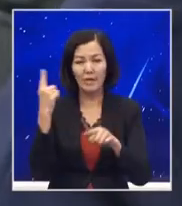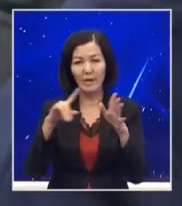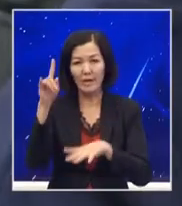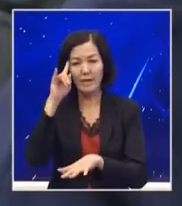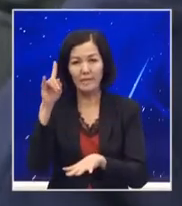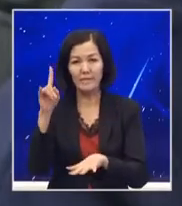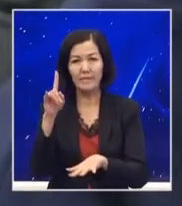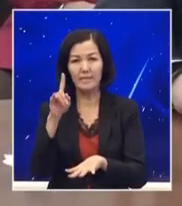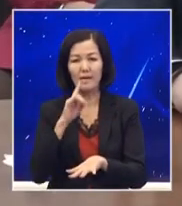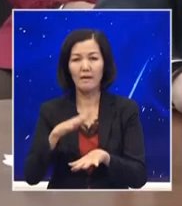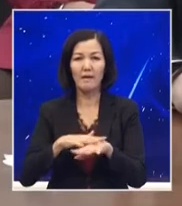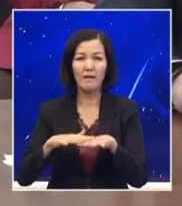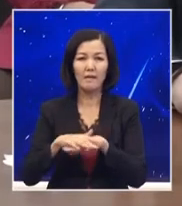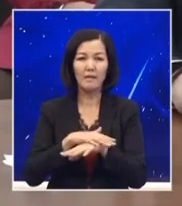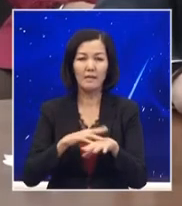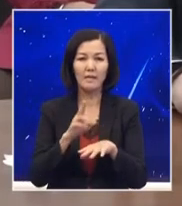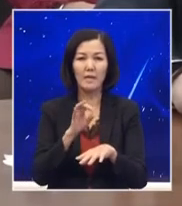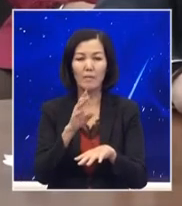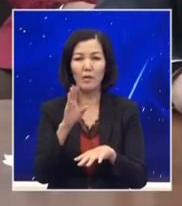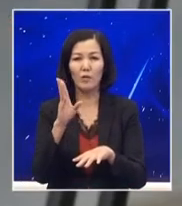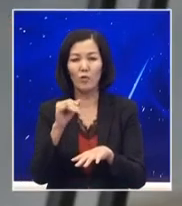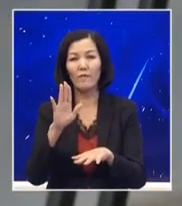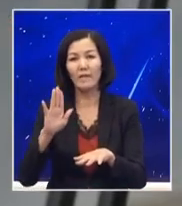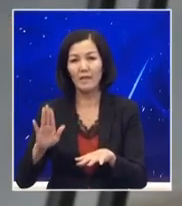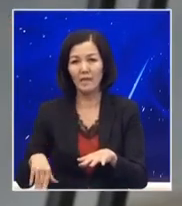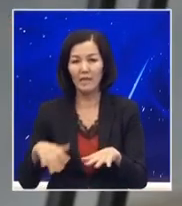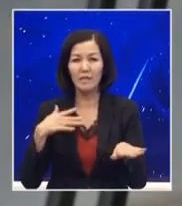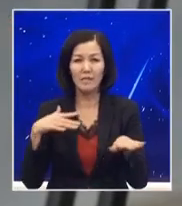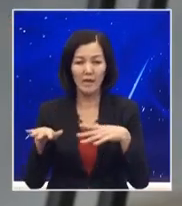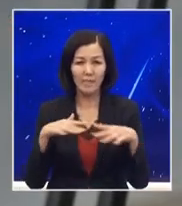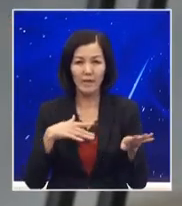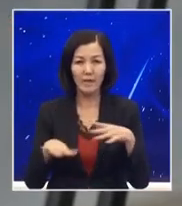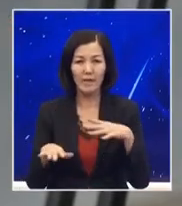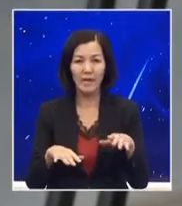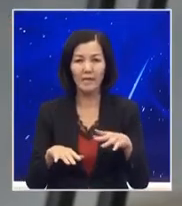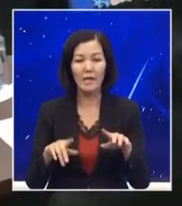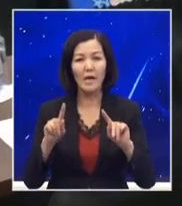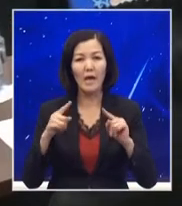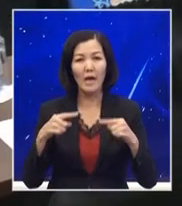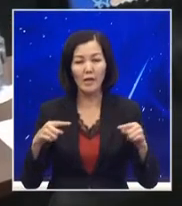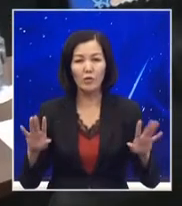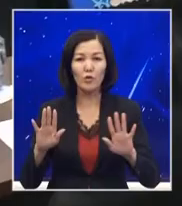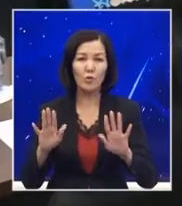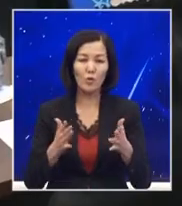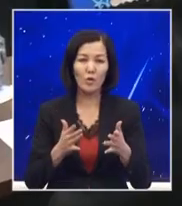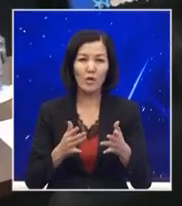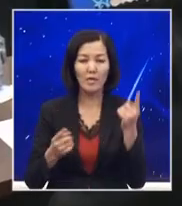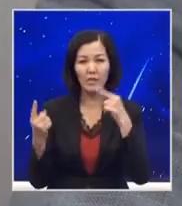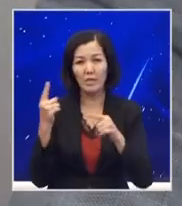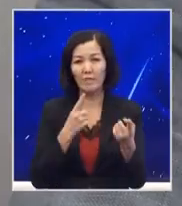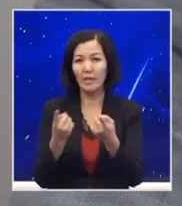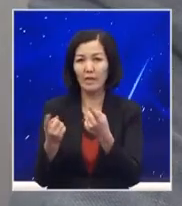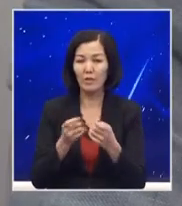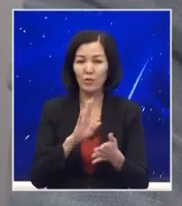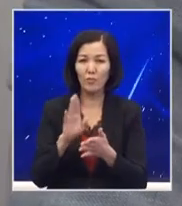Кемел Тоқаевтан кейін кенжелеп қалған жанр. Сондықтан шытырман оқиғалы шығармаларға қаламгерлерді тарту біздің басты мақсатымыз, дейді